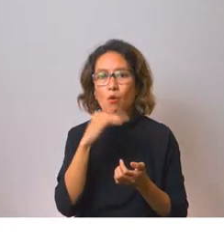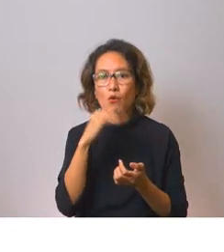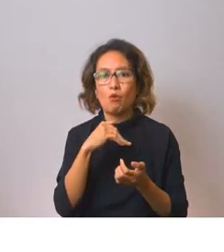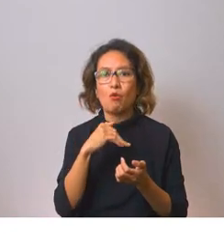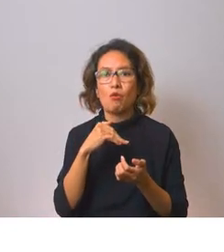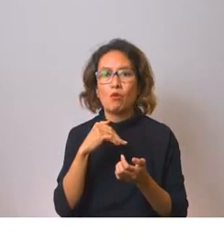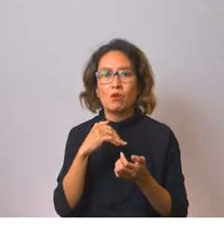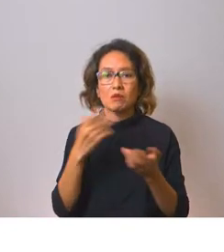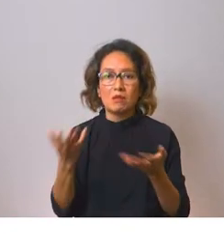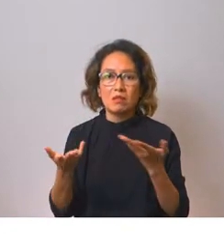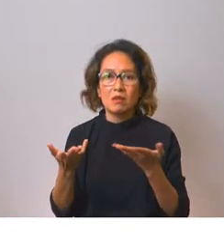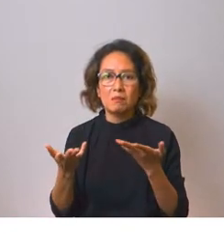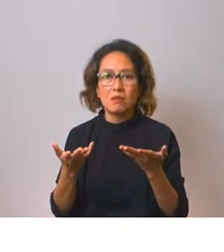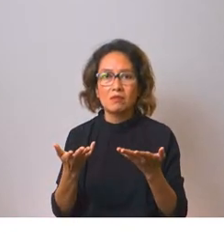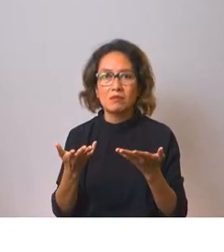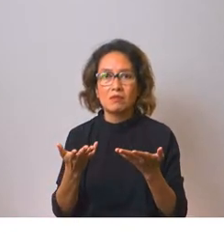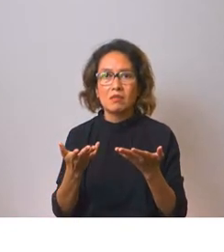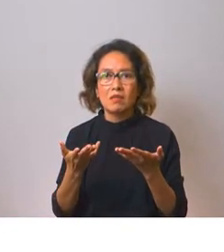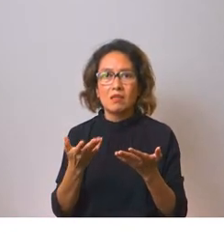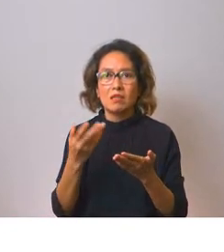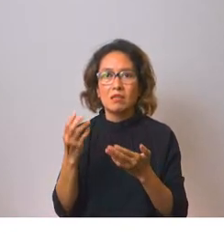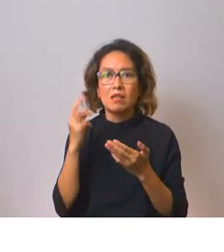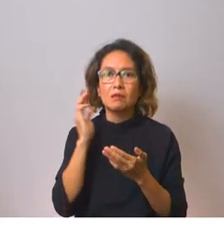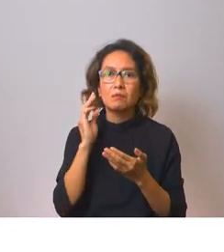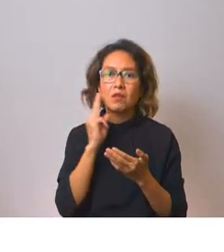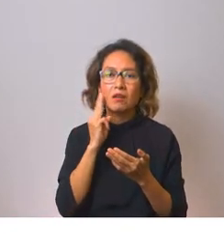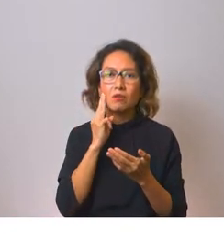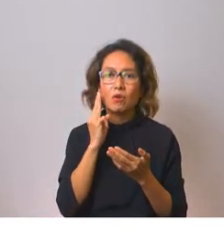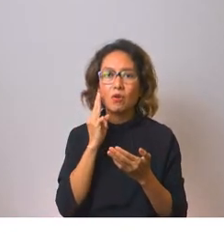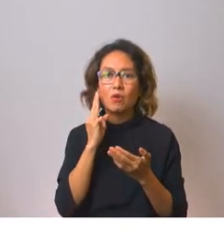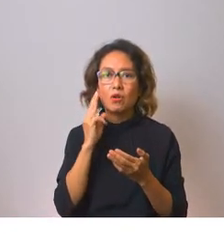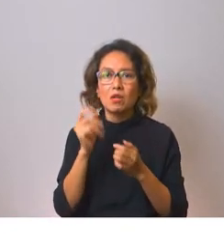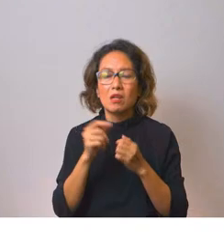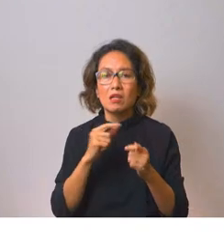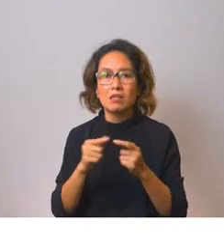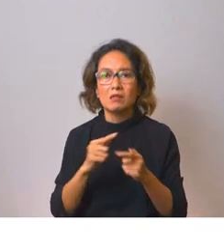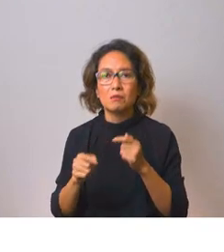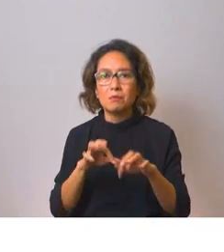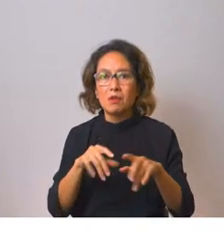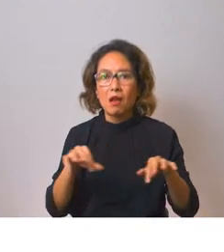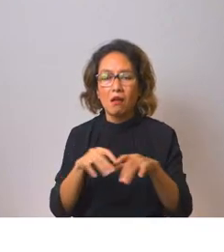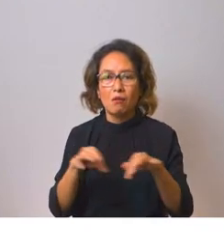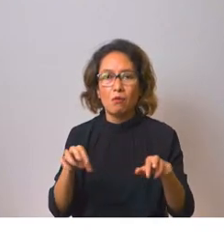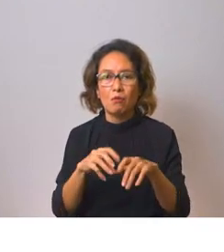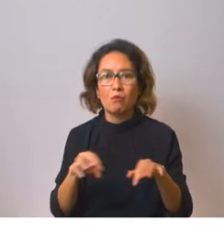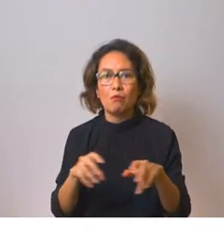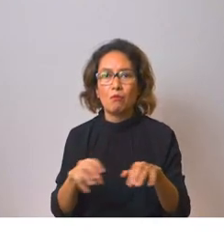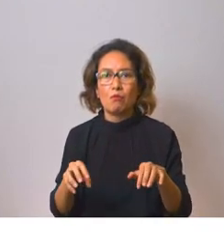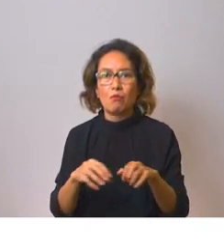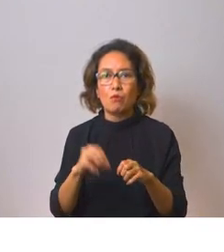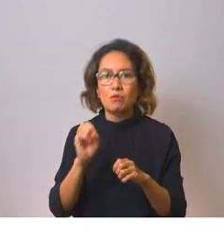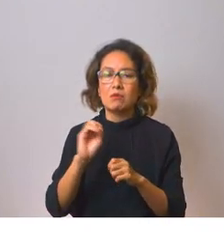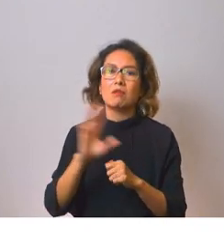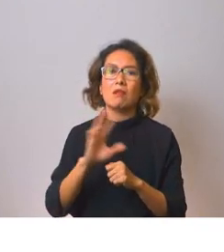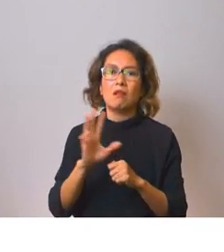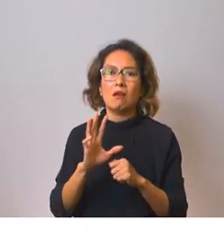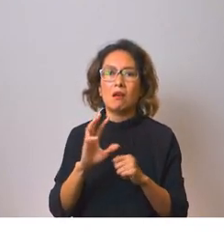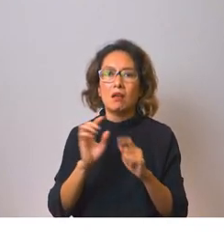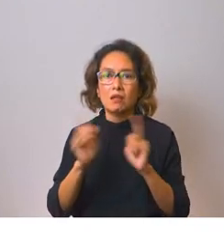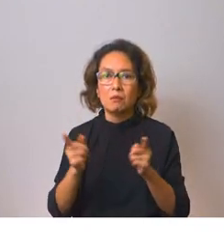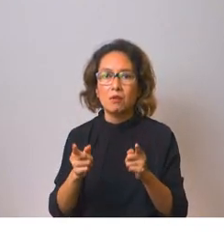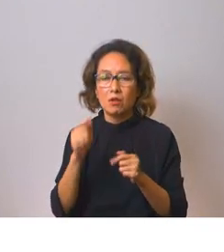Saya bilang kepada mamaku tidak ada les piano, tetapi ada les piano. Saya